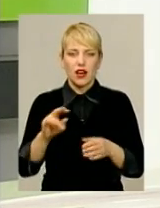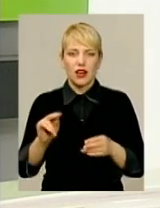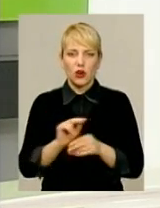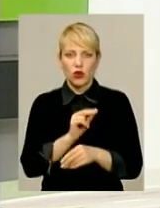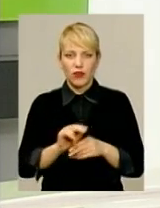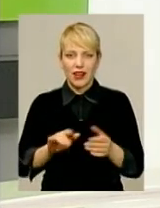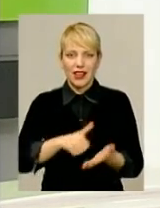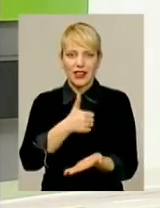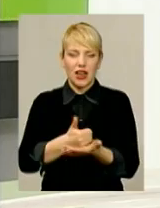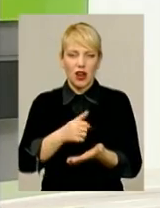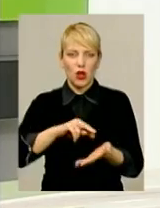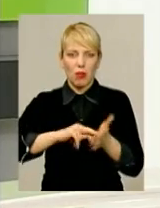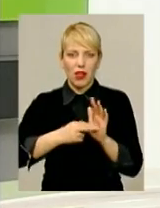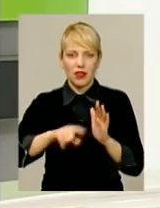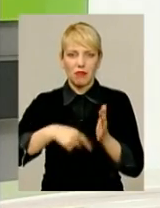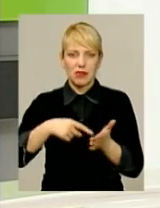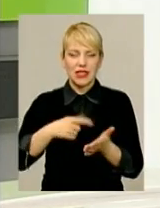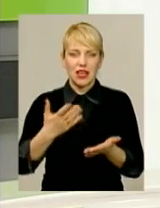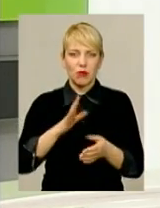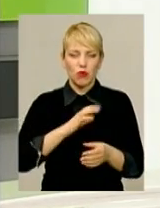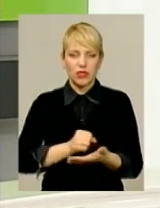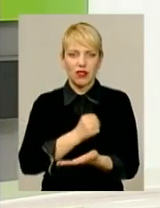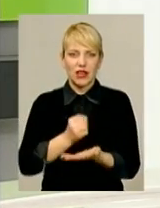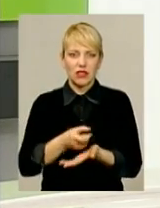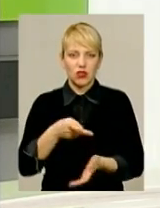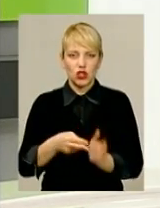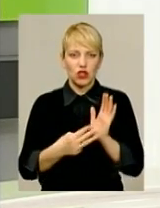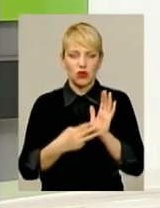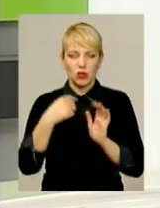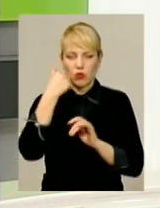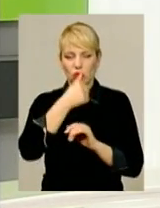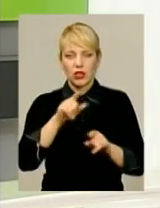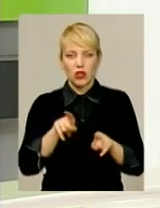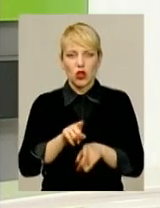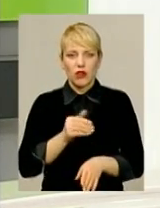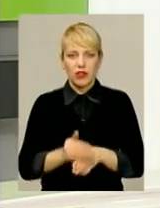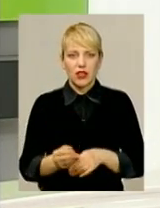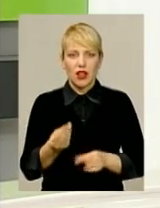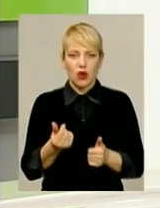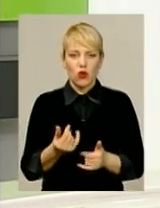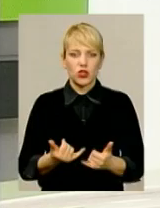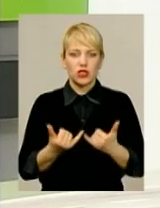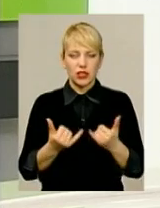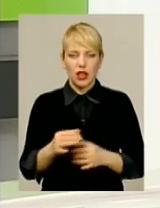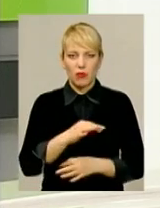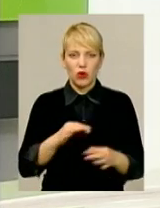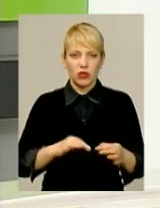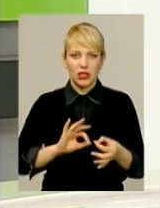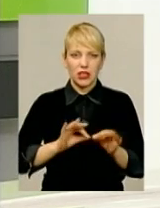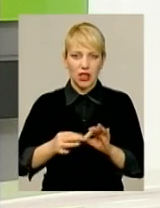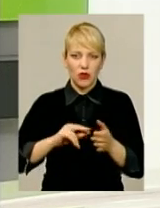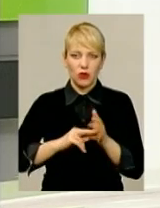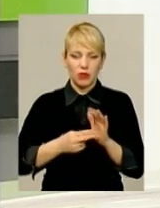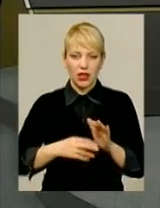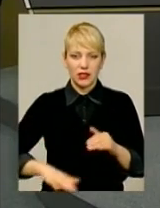міста, який був затверджений у 2008 році, і також вона виділила кошти на проєктування детального плану